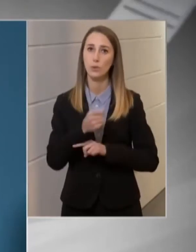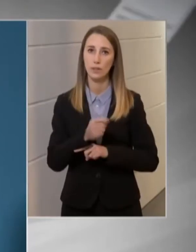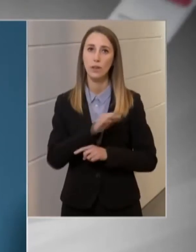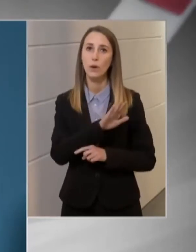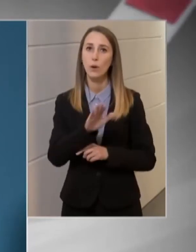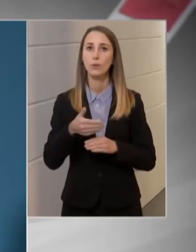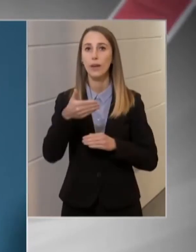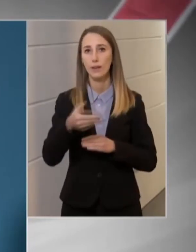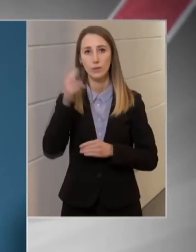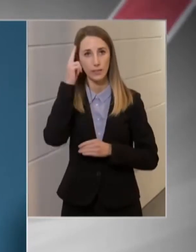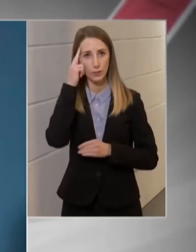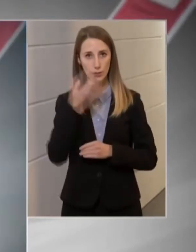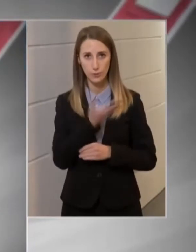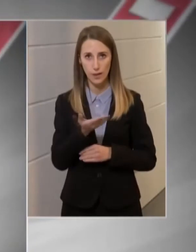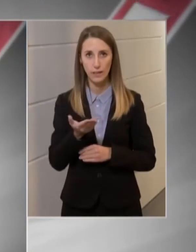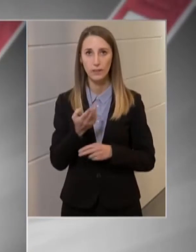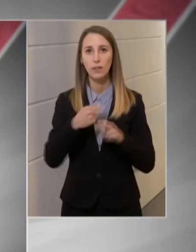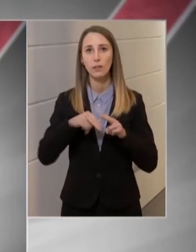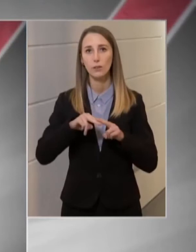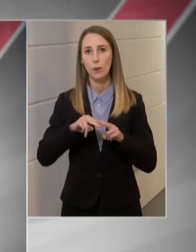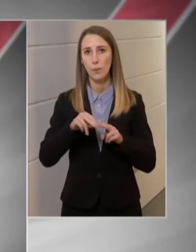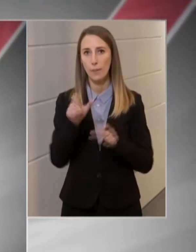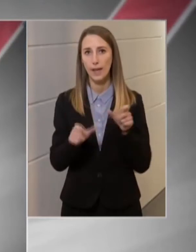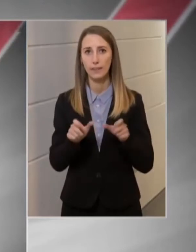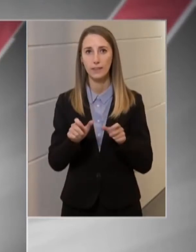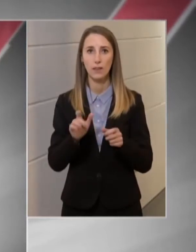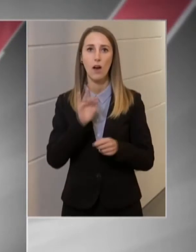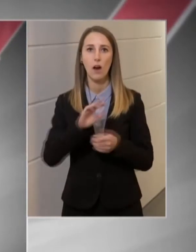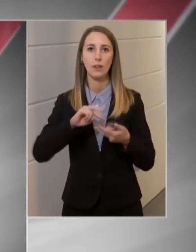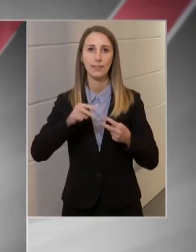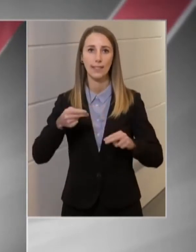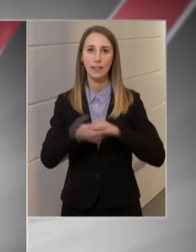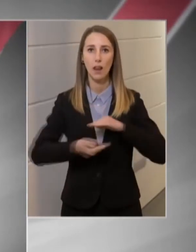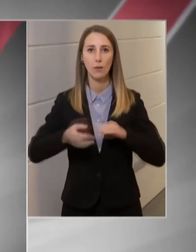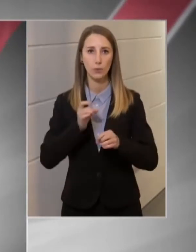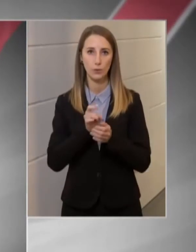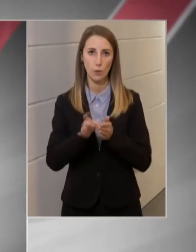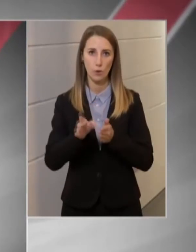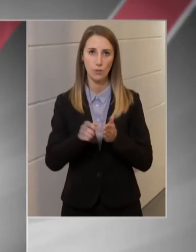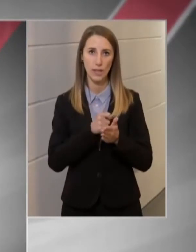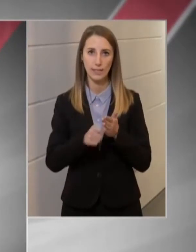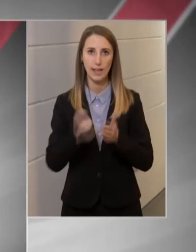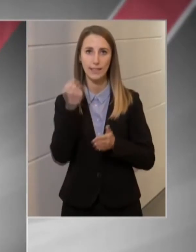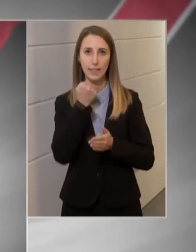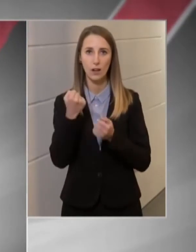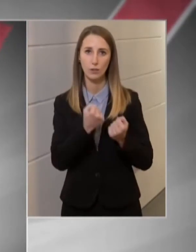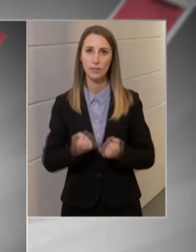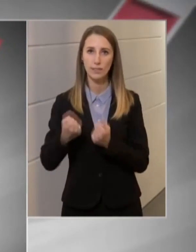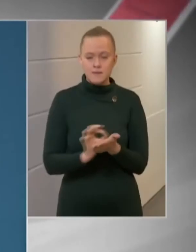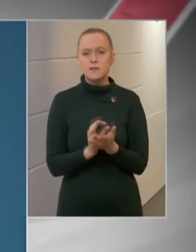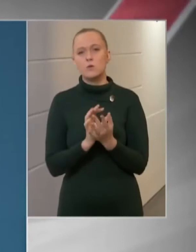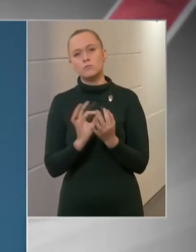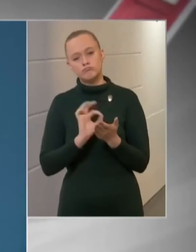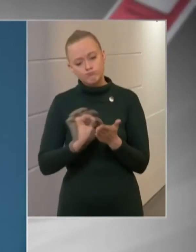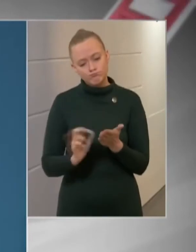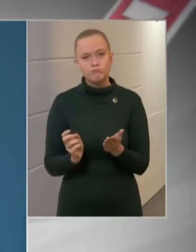önök előtt is ismert, hogy többen antigén alapú gyors teszttel diagnosztizálnak fertőzött személyt.